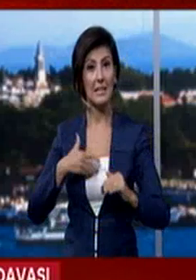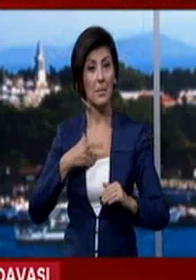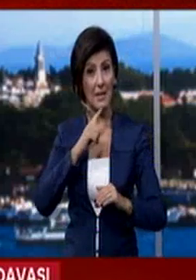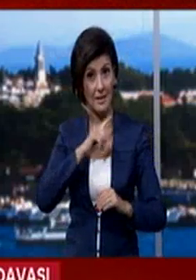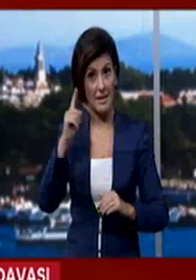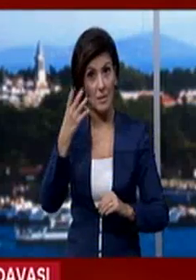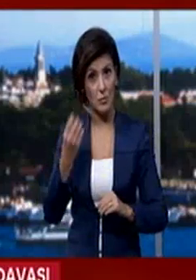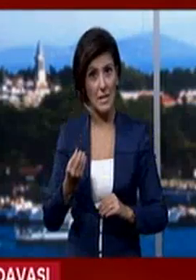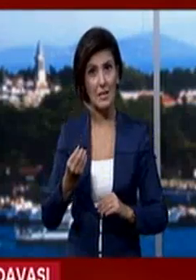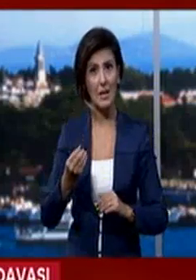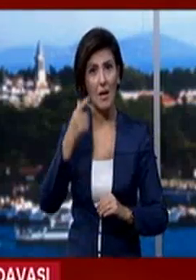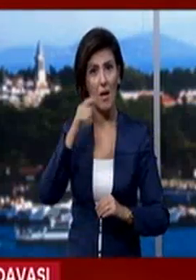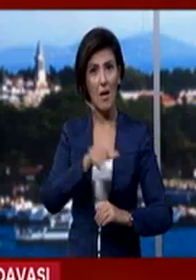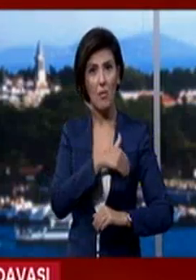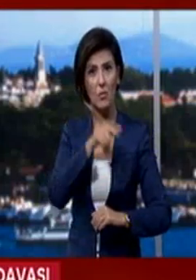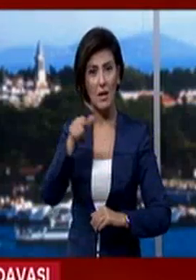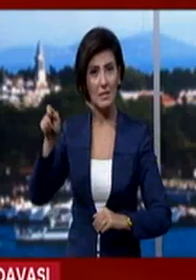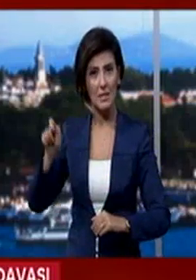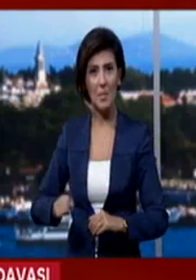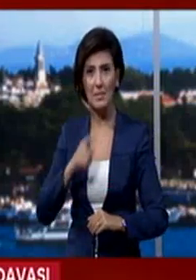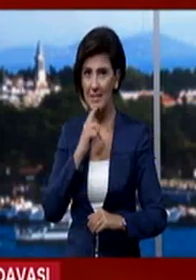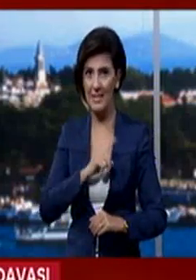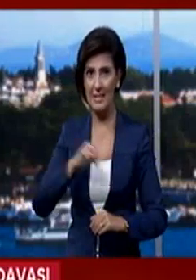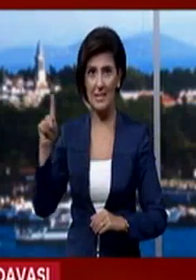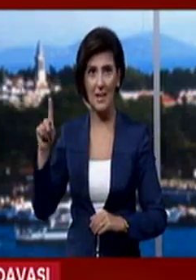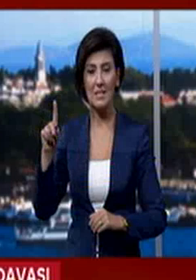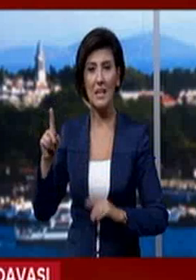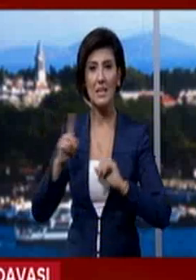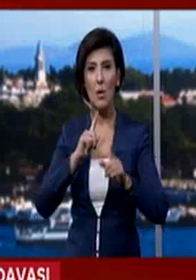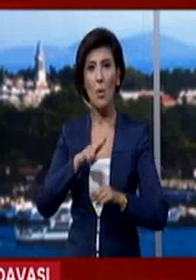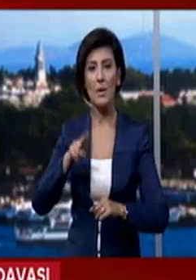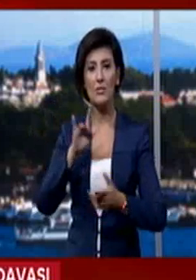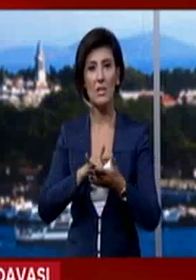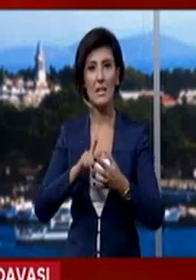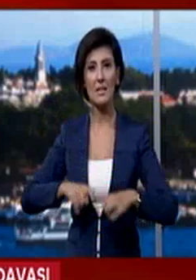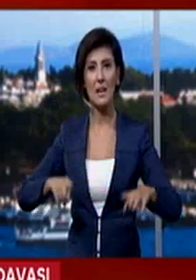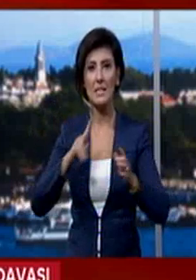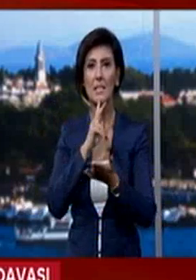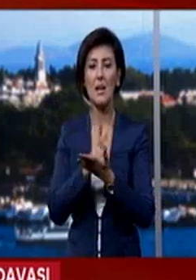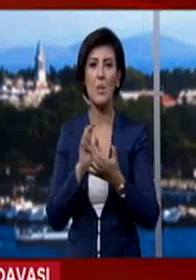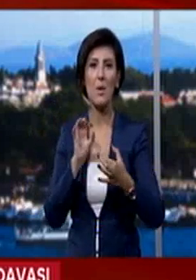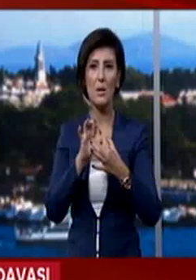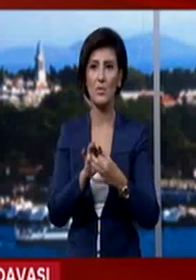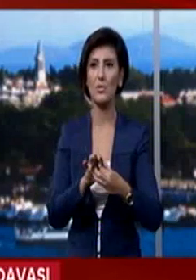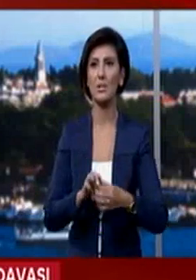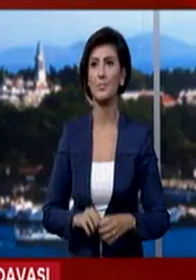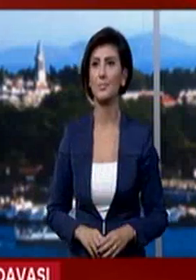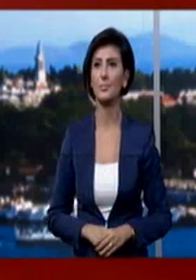reddetmesi üzerine sanık avukatlarının yaptığı itirazı Yargıtay 17. Ceza Dairesi karara